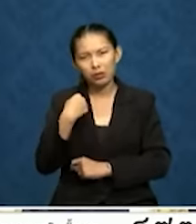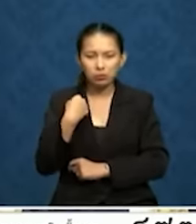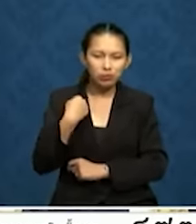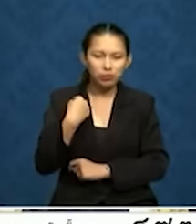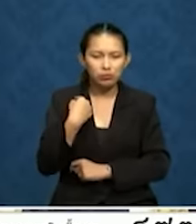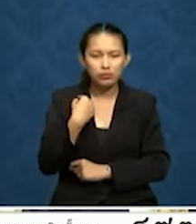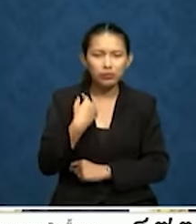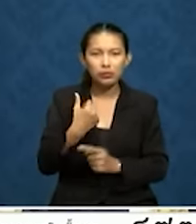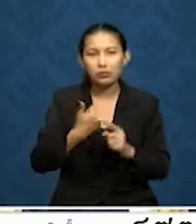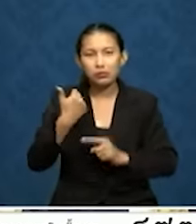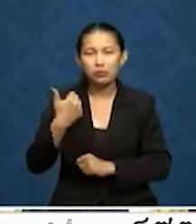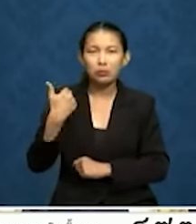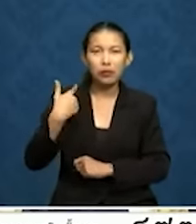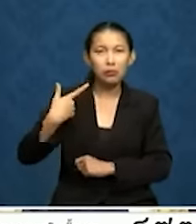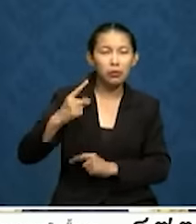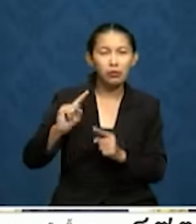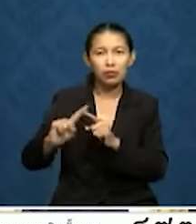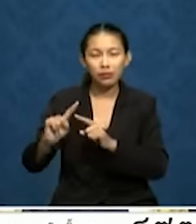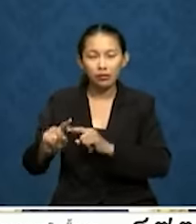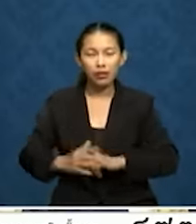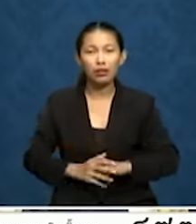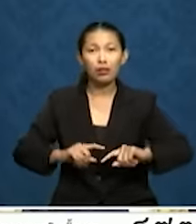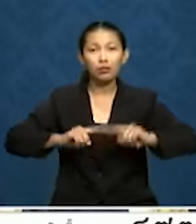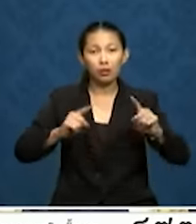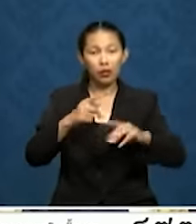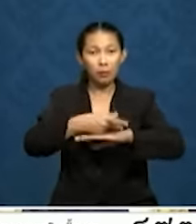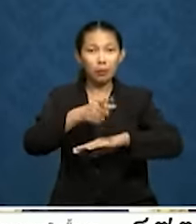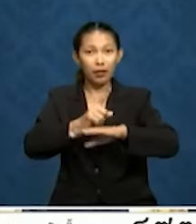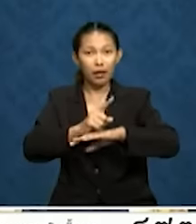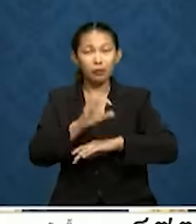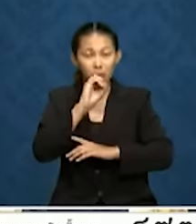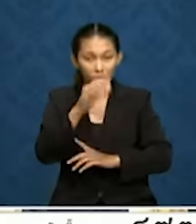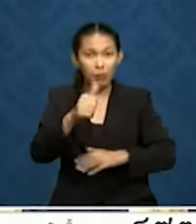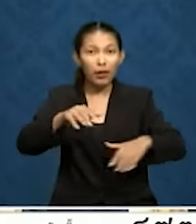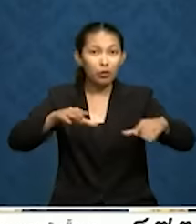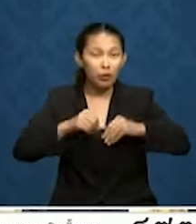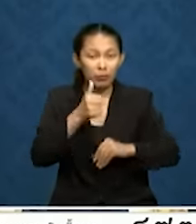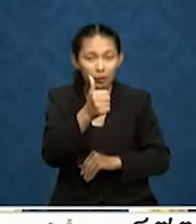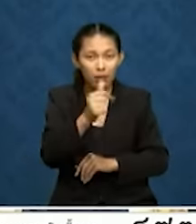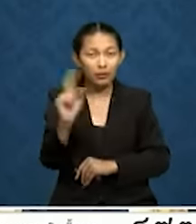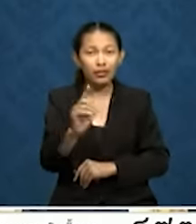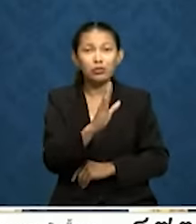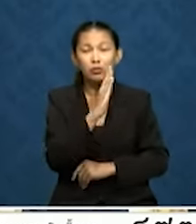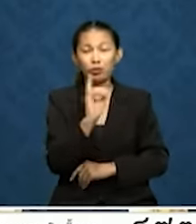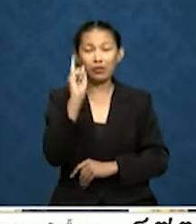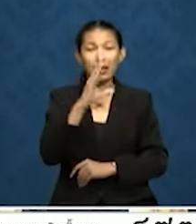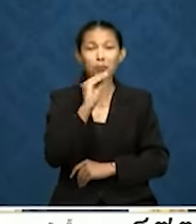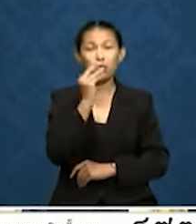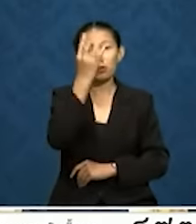ไม่แต่ท่านประธานกล้ารับรองผมไหมครับว่าใครจะพูดเรื่องอะ